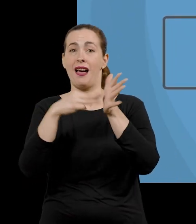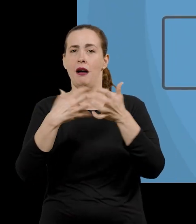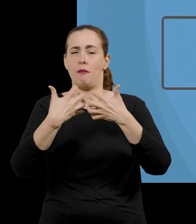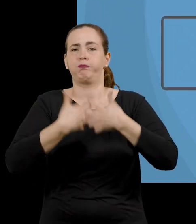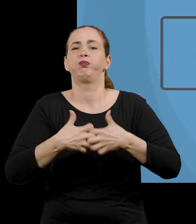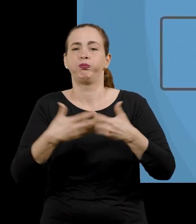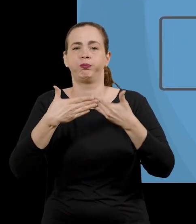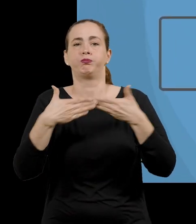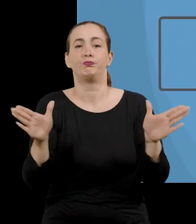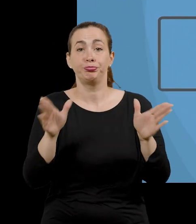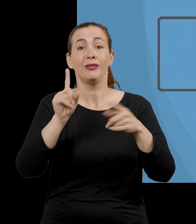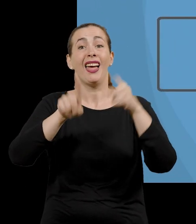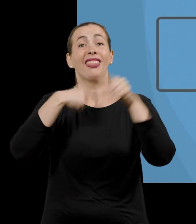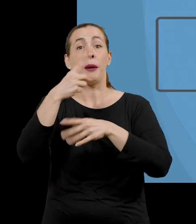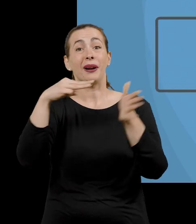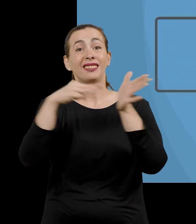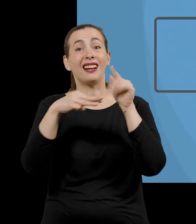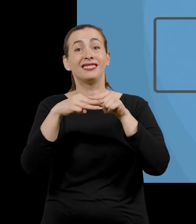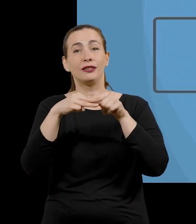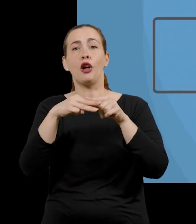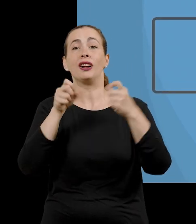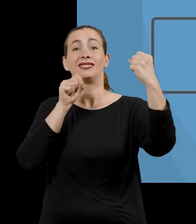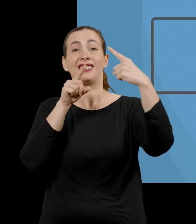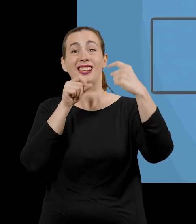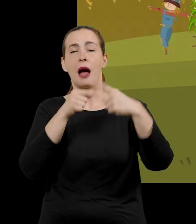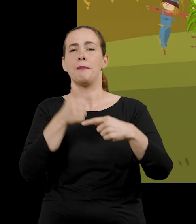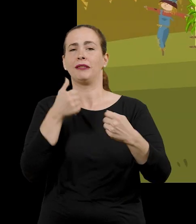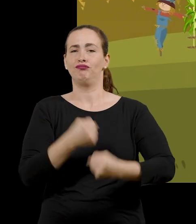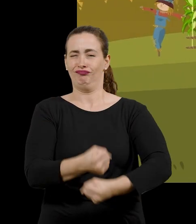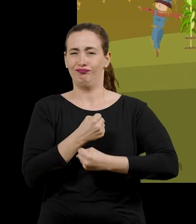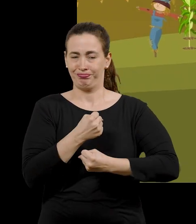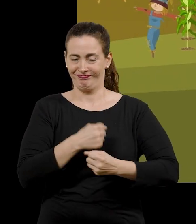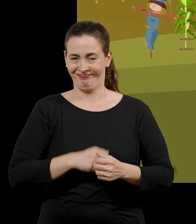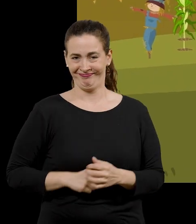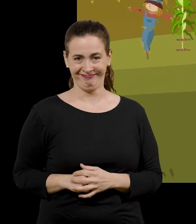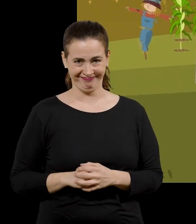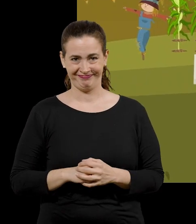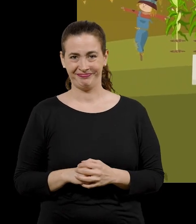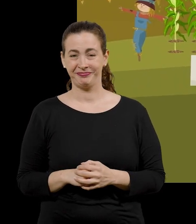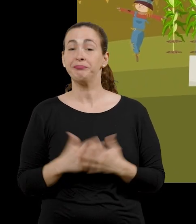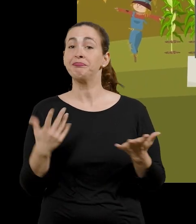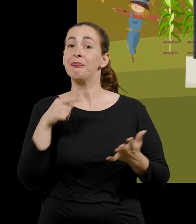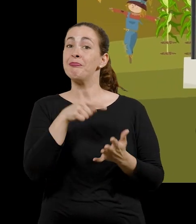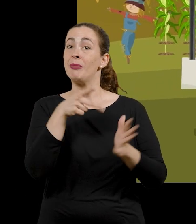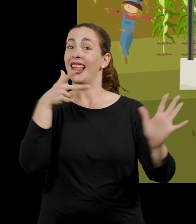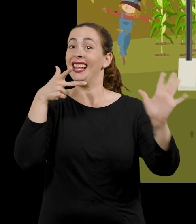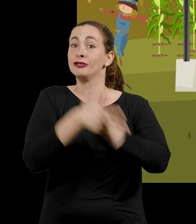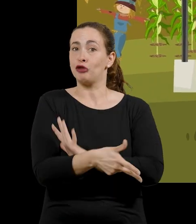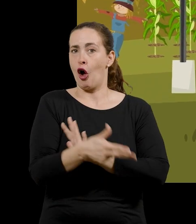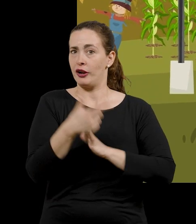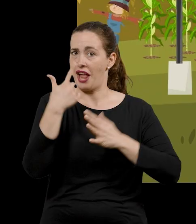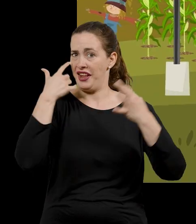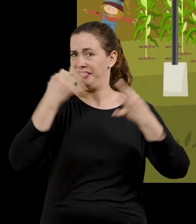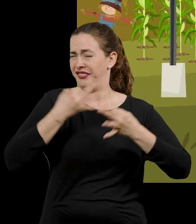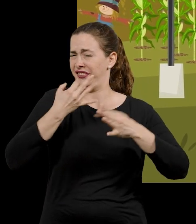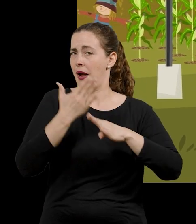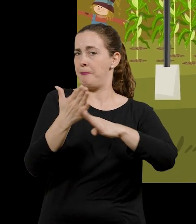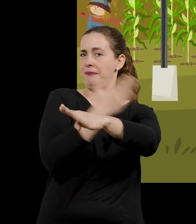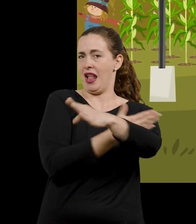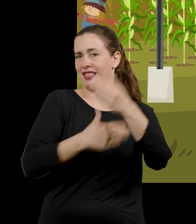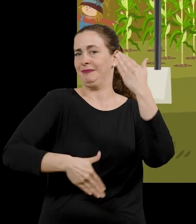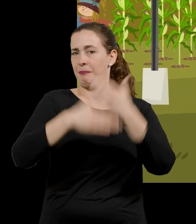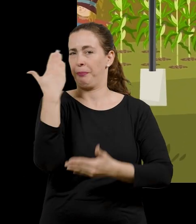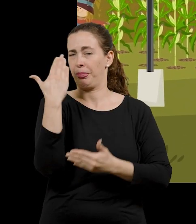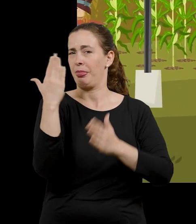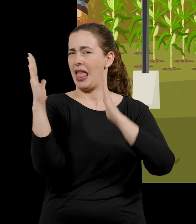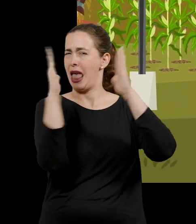i aquest genera la resposta d'un senyal més potent. Aquesta història va començar abans amb la invenció del telèfon i la